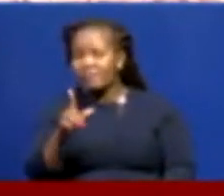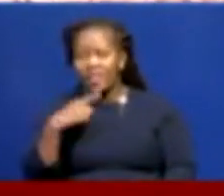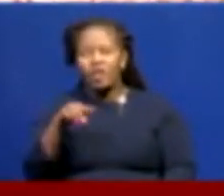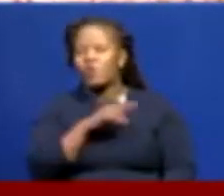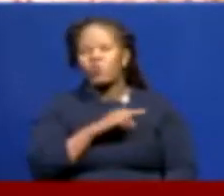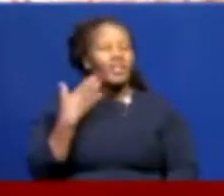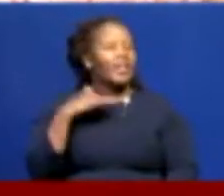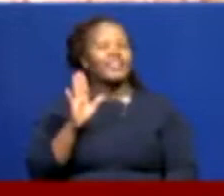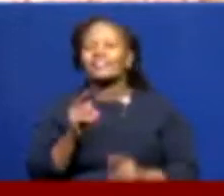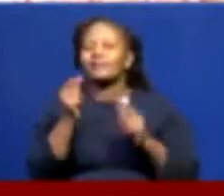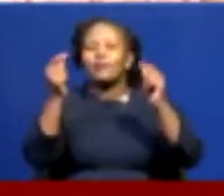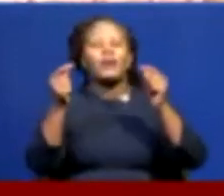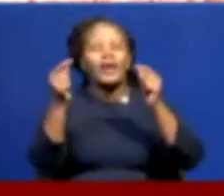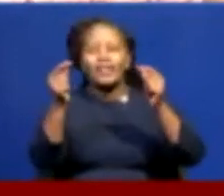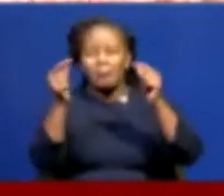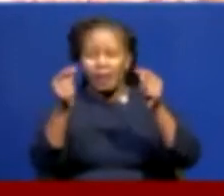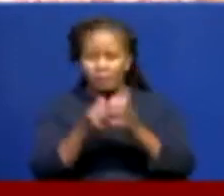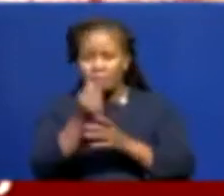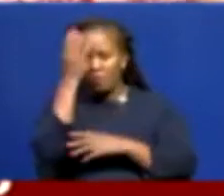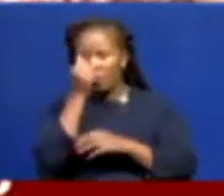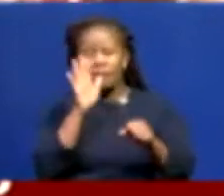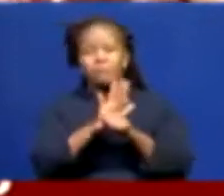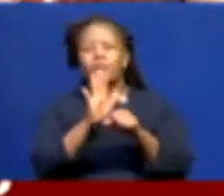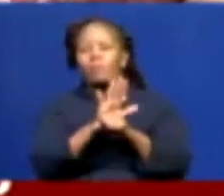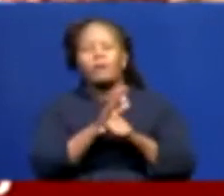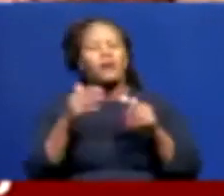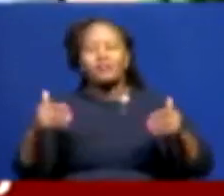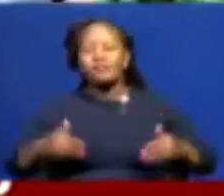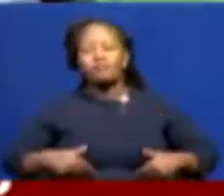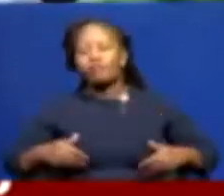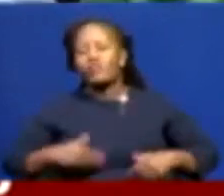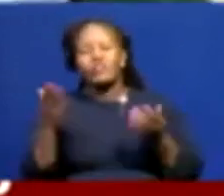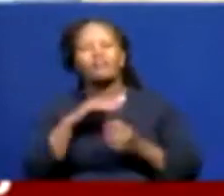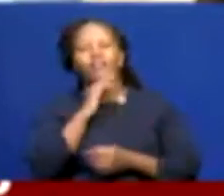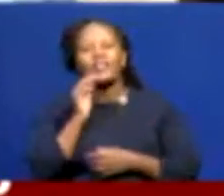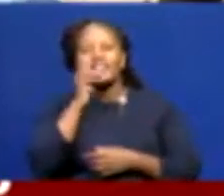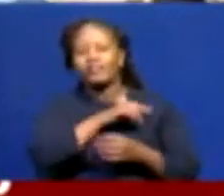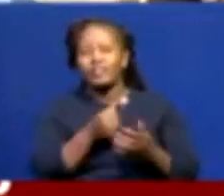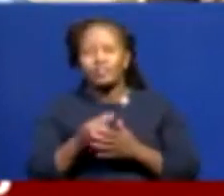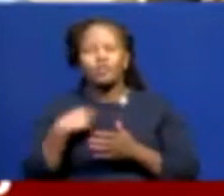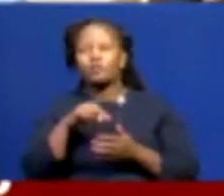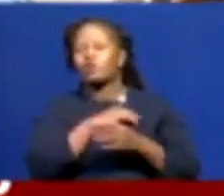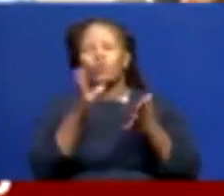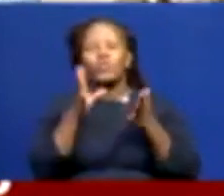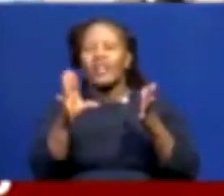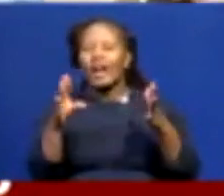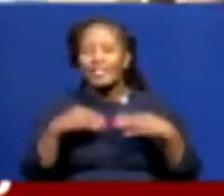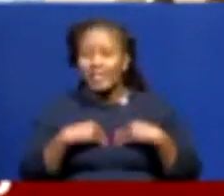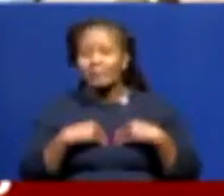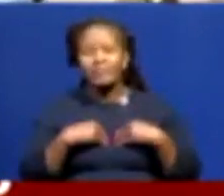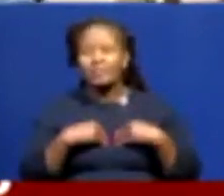hata kamwe. Juu tumeona youth wengi wetu wamekufa huko Nairobi. Tuache kukubali kutumika katika